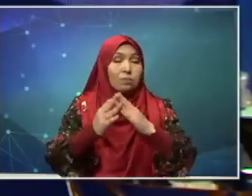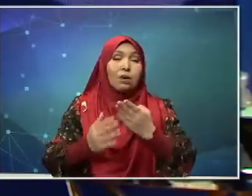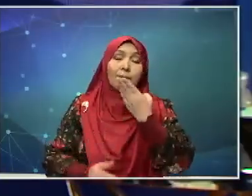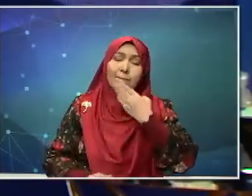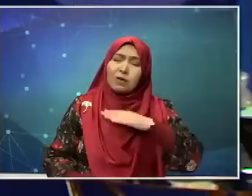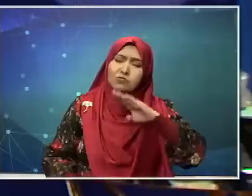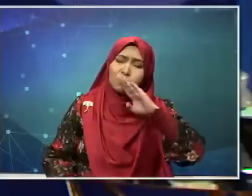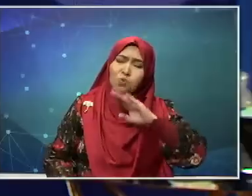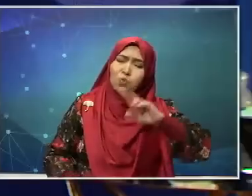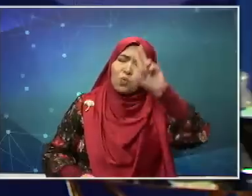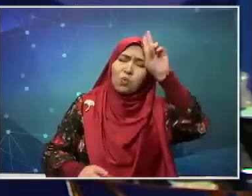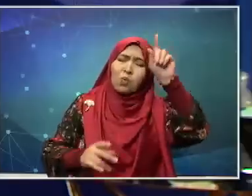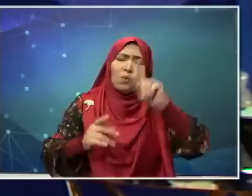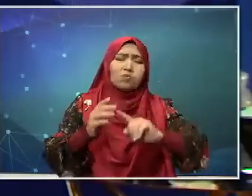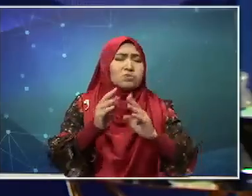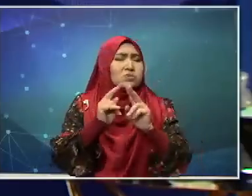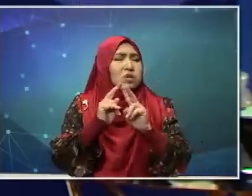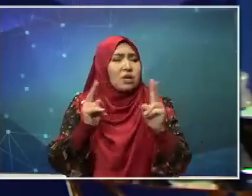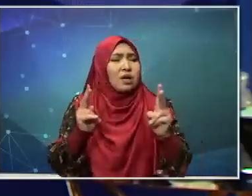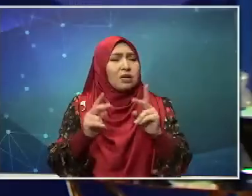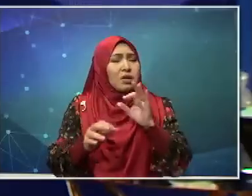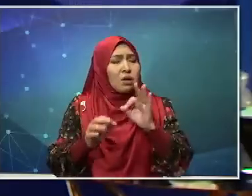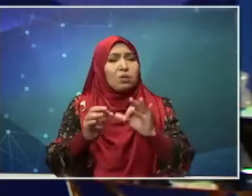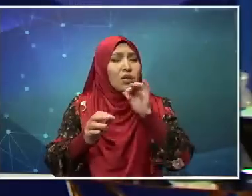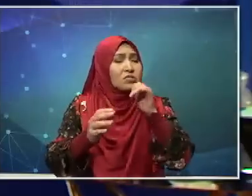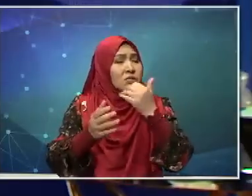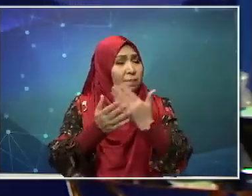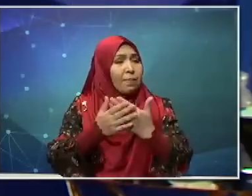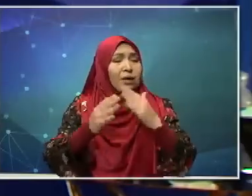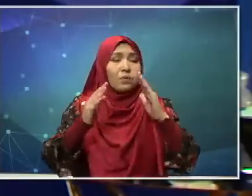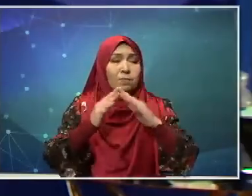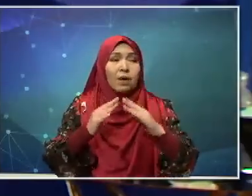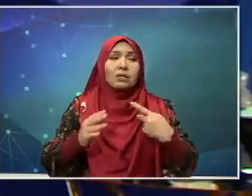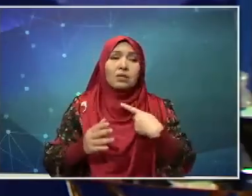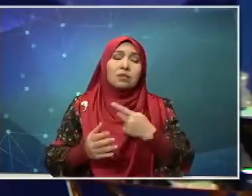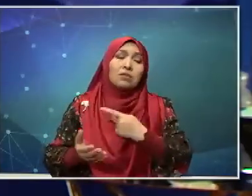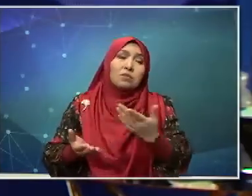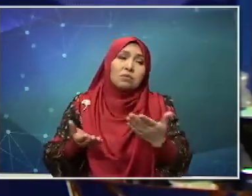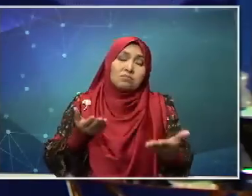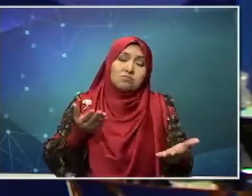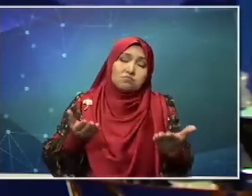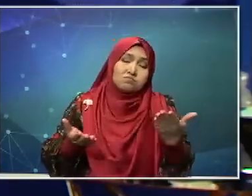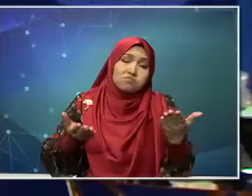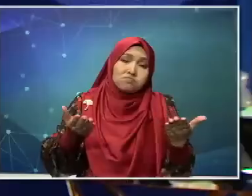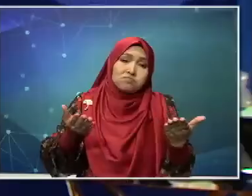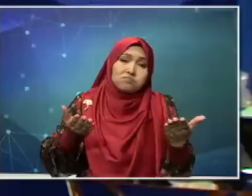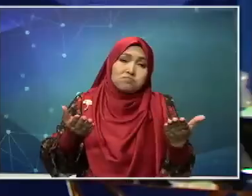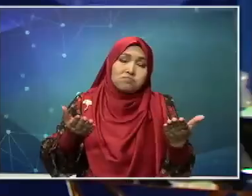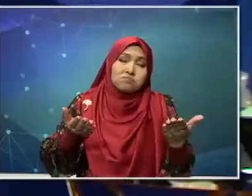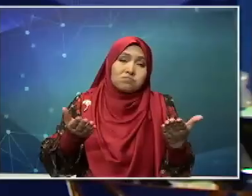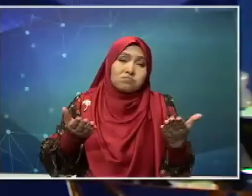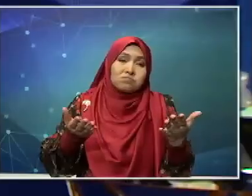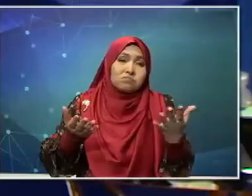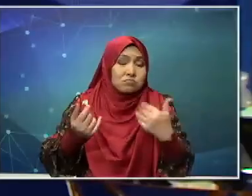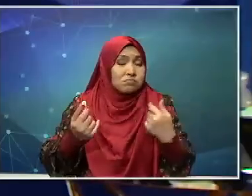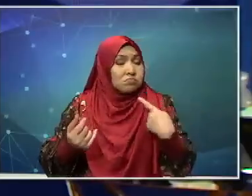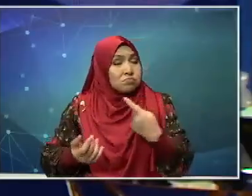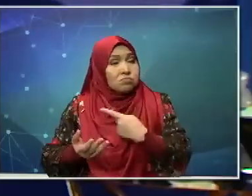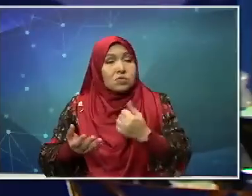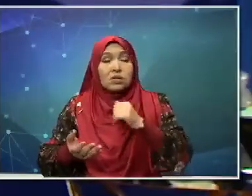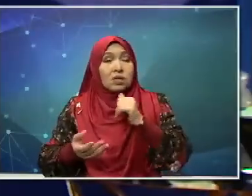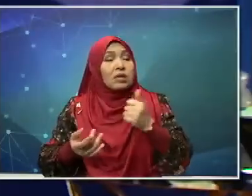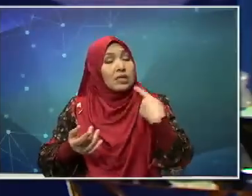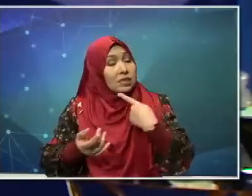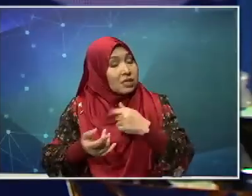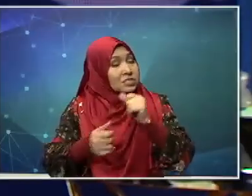sangat tapi sebenarnya kalau sampai rumah Lex kita mungkin dah Terus menuju kehadiratnya maksudnya sesuai heboh yang terjadi